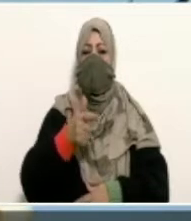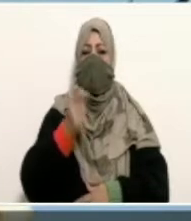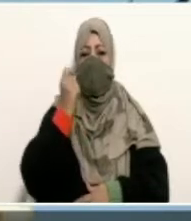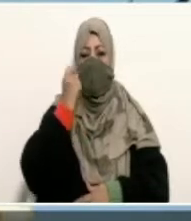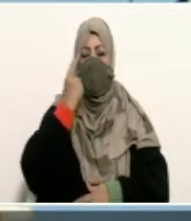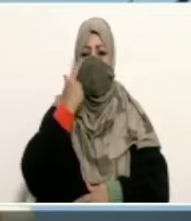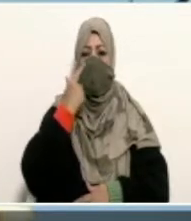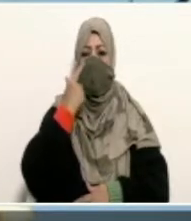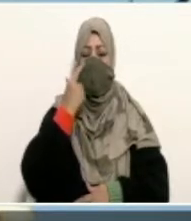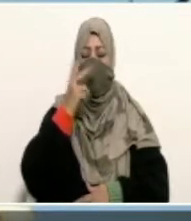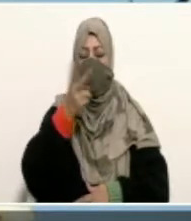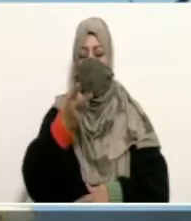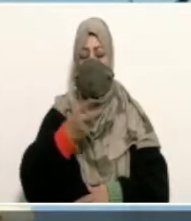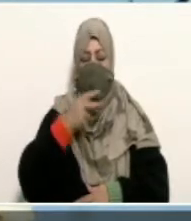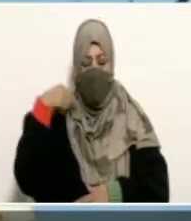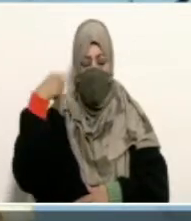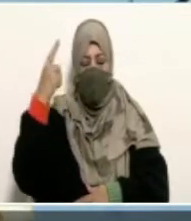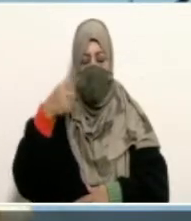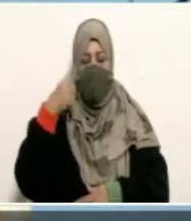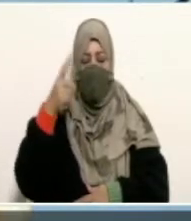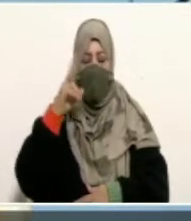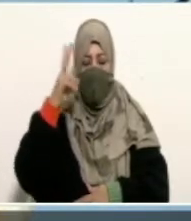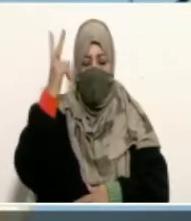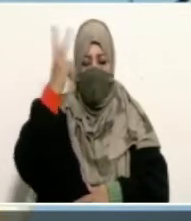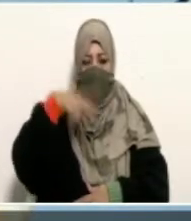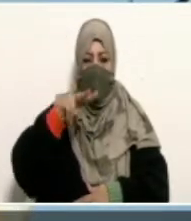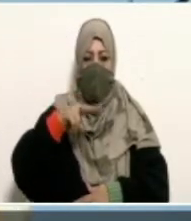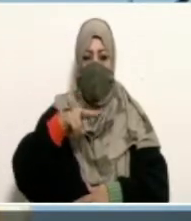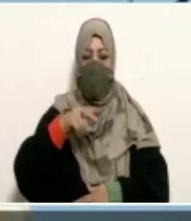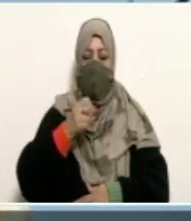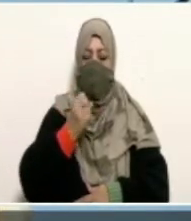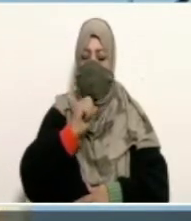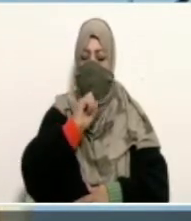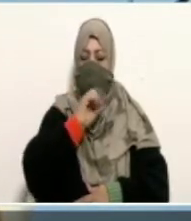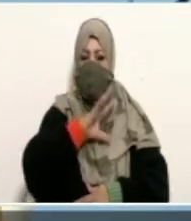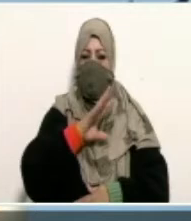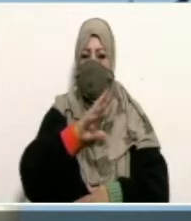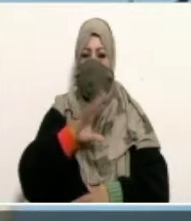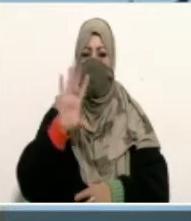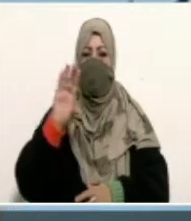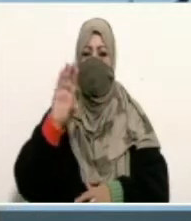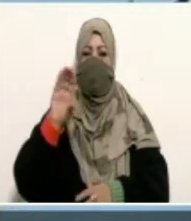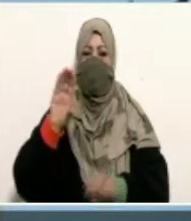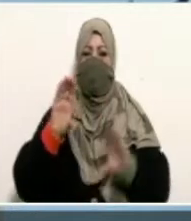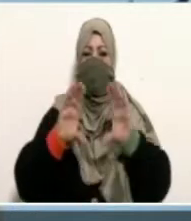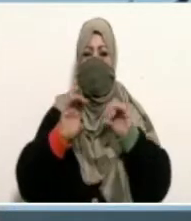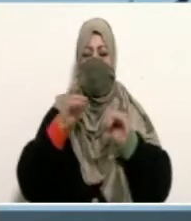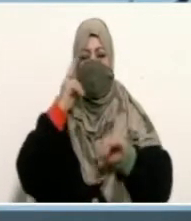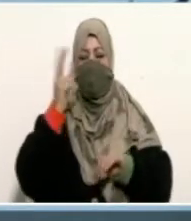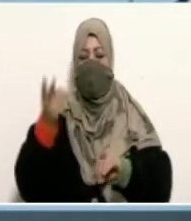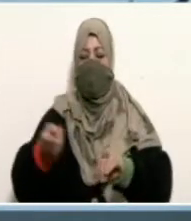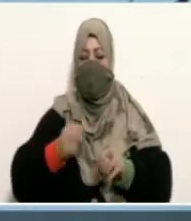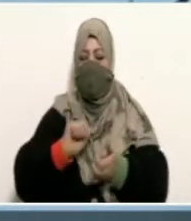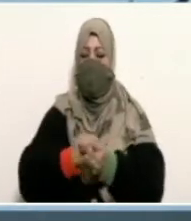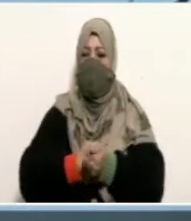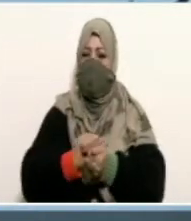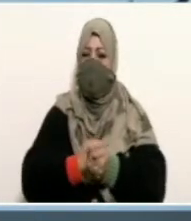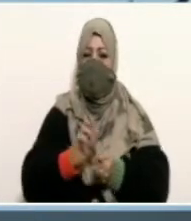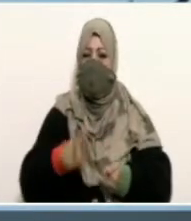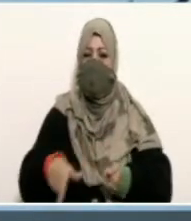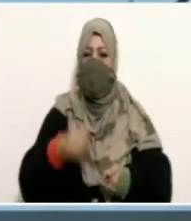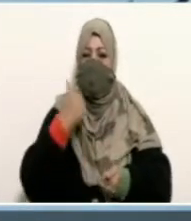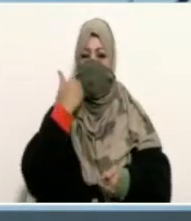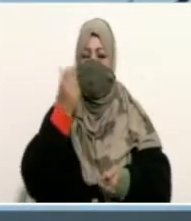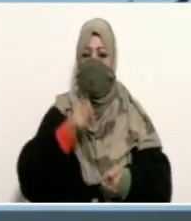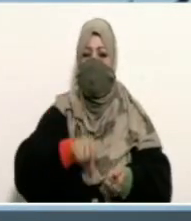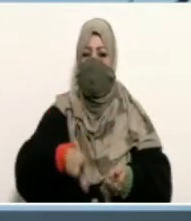فهل ينجس الفراش الذي كان ينام عليه ويجب غسله أو لا؟ هنا يعني